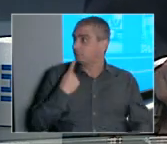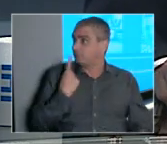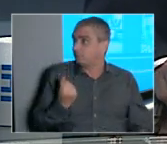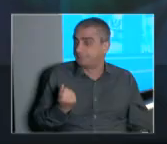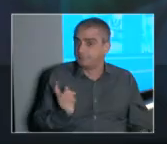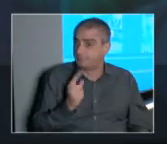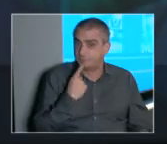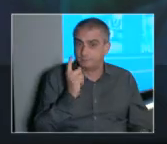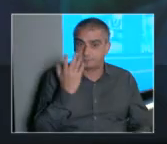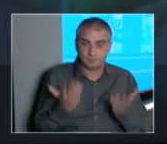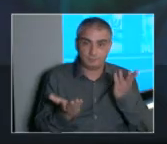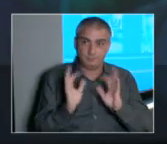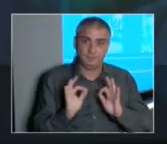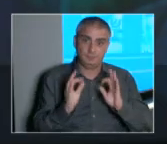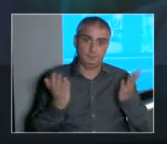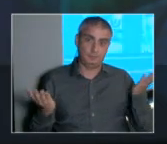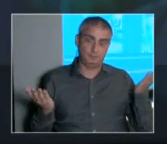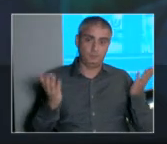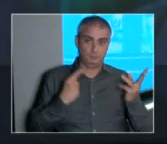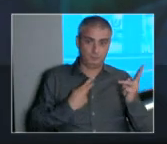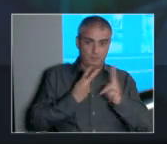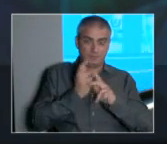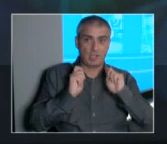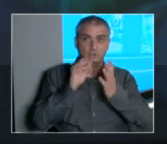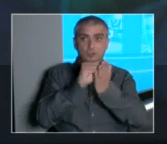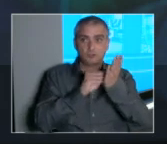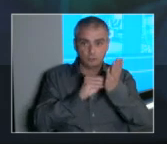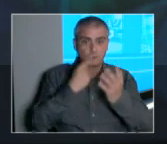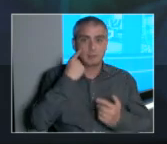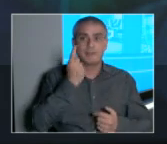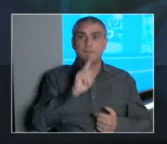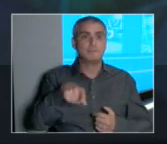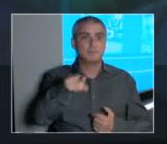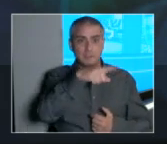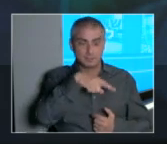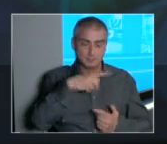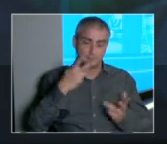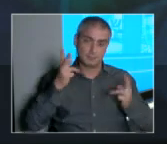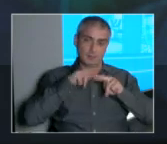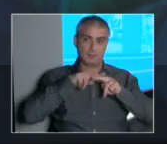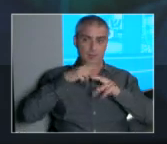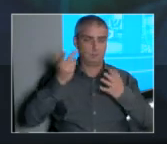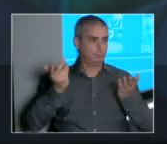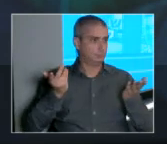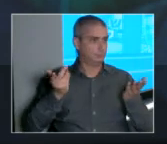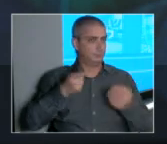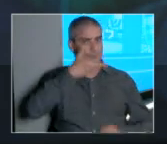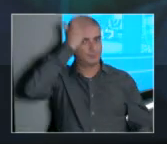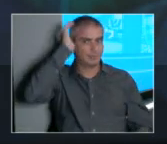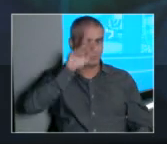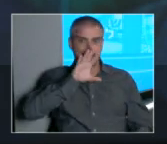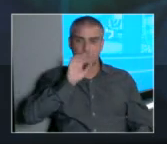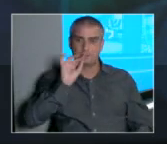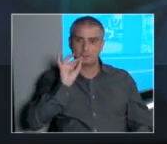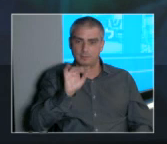לא אמרתי לך שיש הבדל בכלל. בוא נעבור את הגשת הרשימות, בוא נראה מי ומי הולכים ונודיע. כשלפיד נגע בך